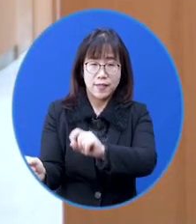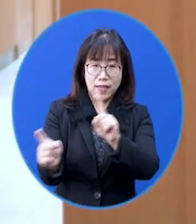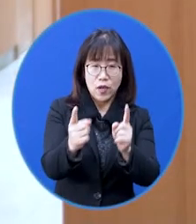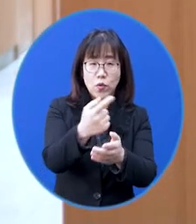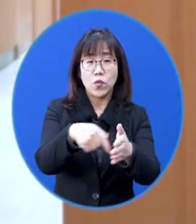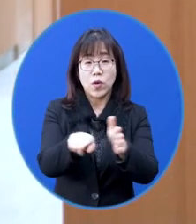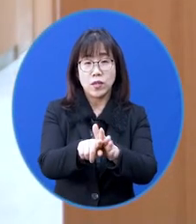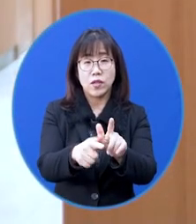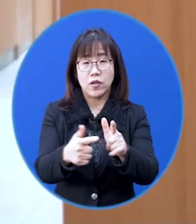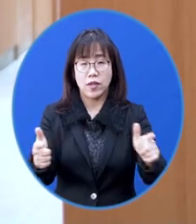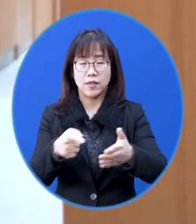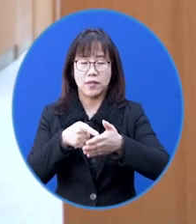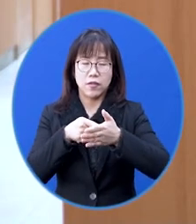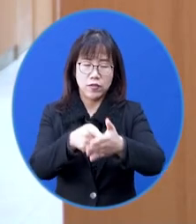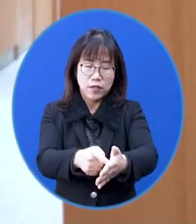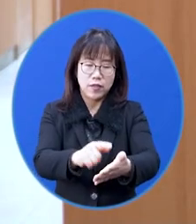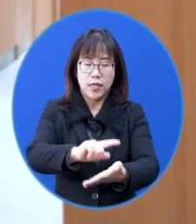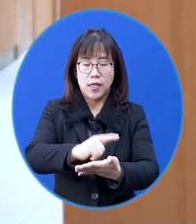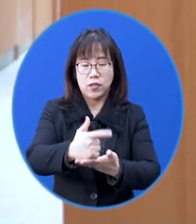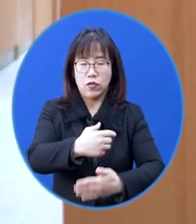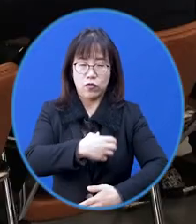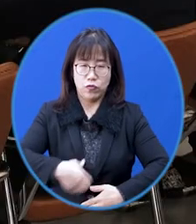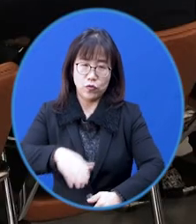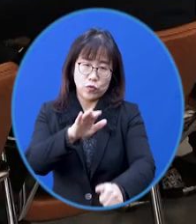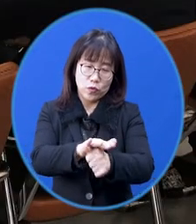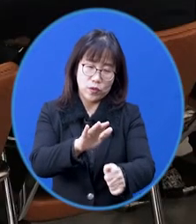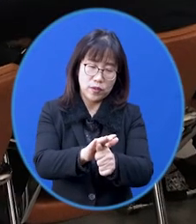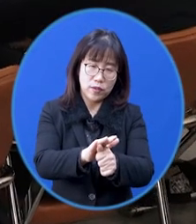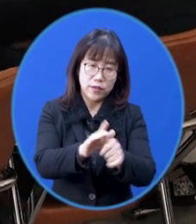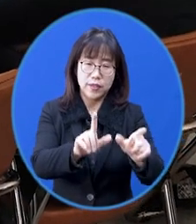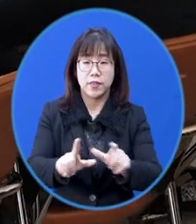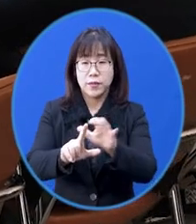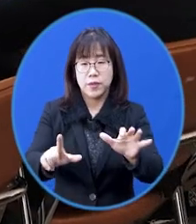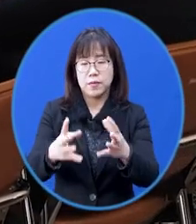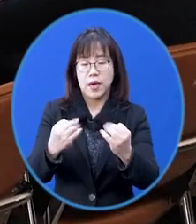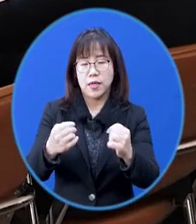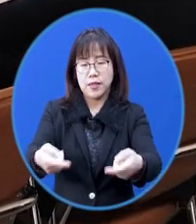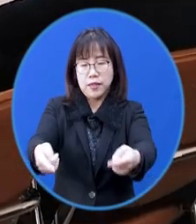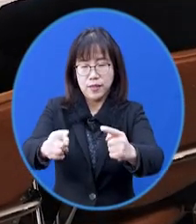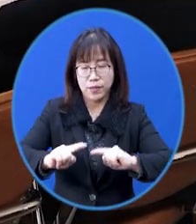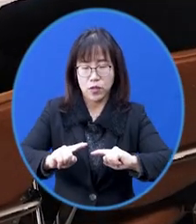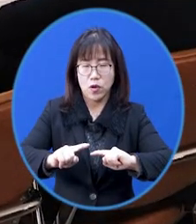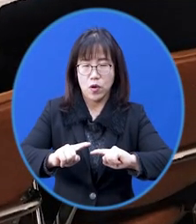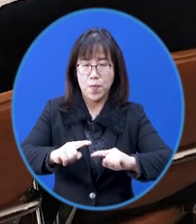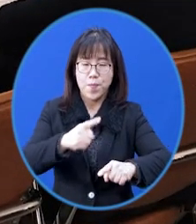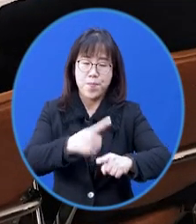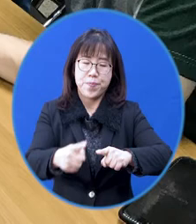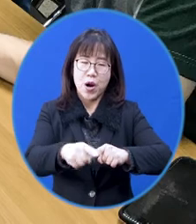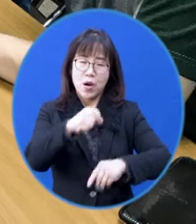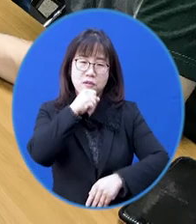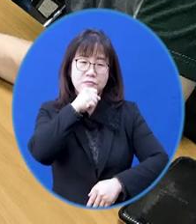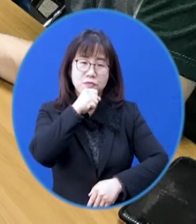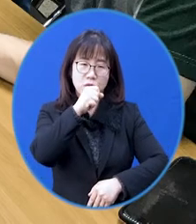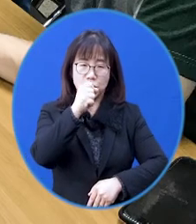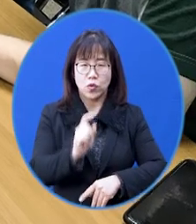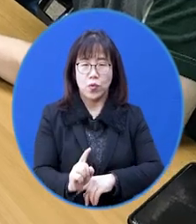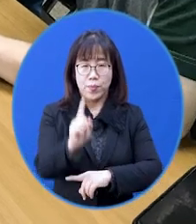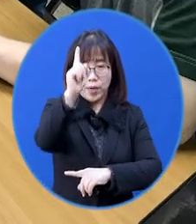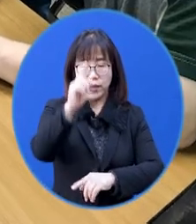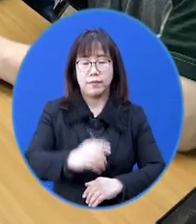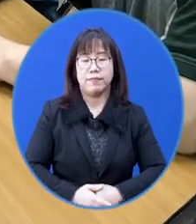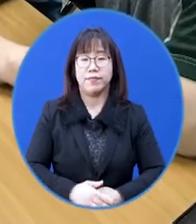시범사업 선정을 위해 적극적인 강서구의 행정과 지역 주민의 높은 참여도 등이 좋은 평가를